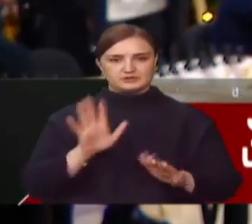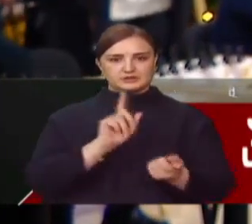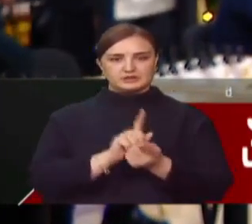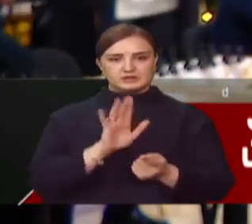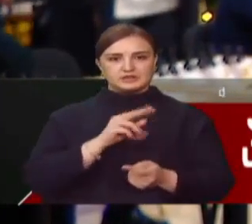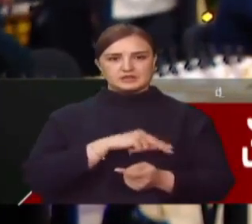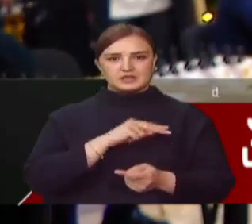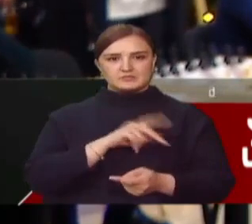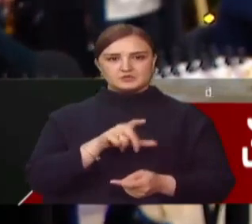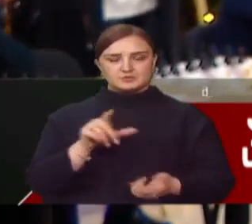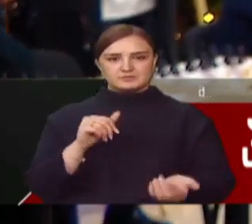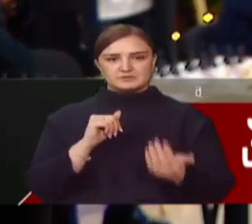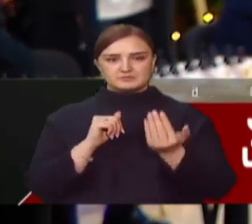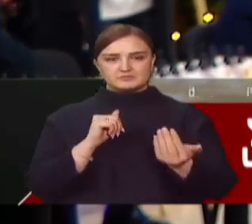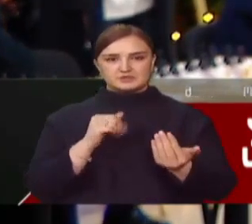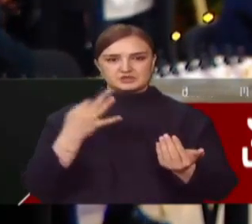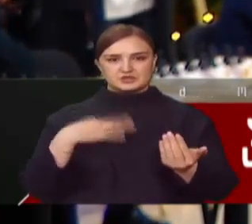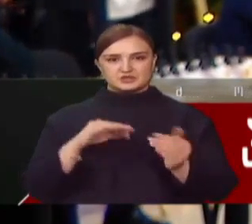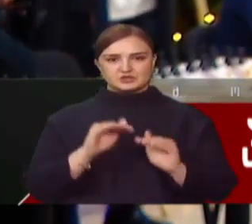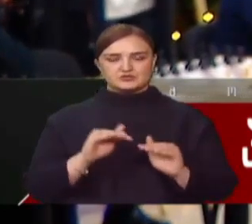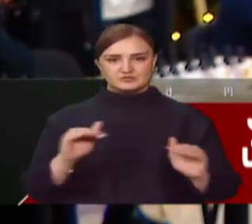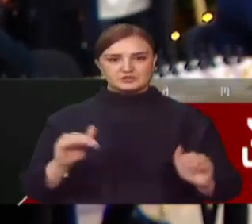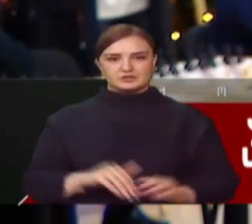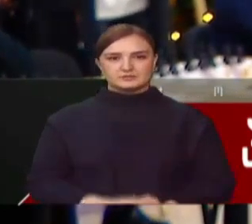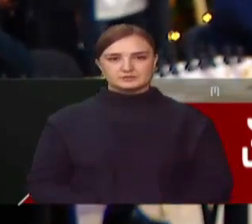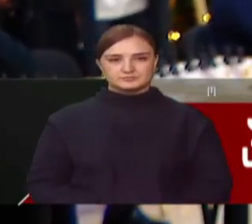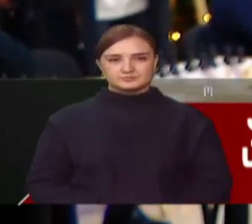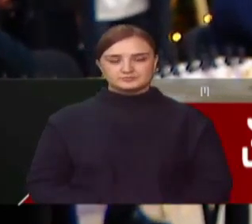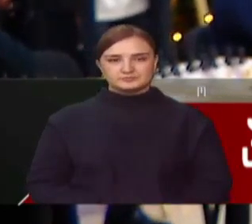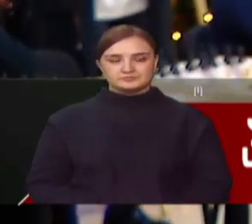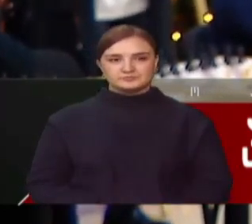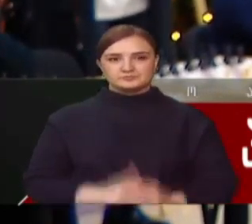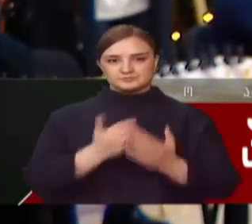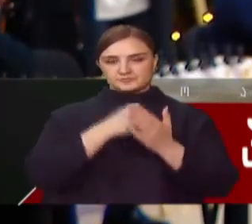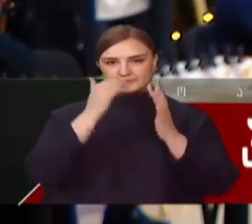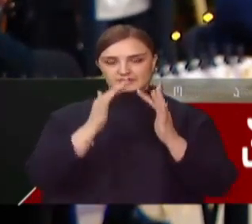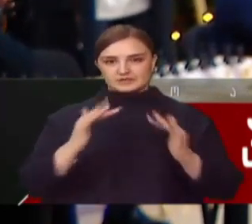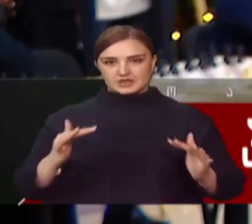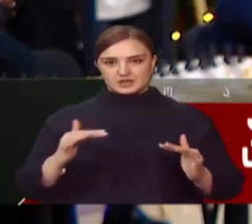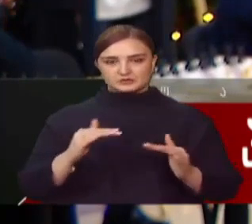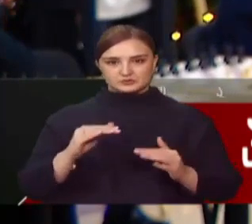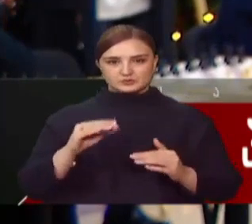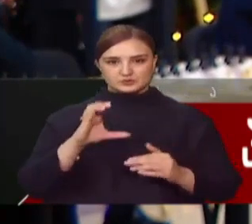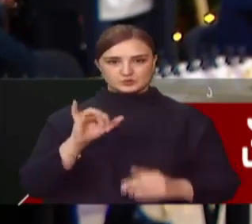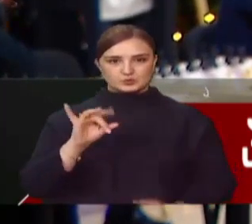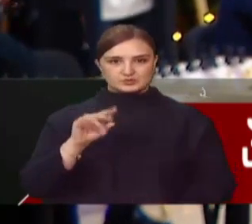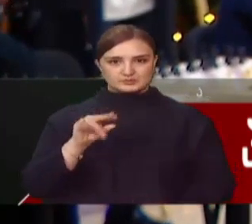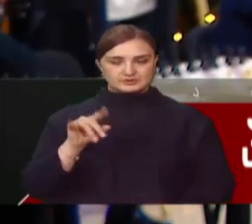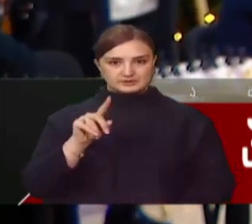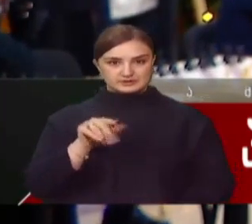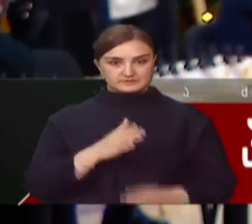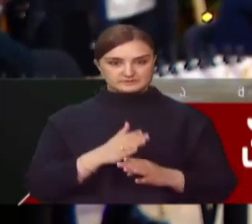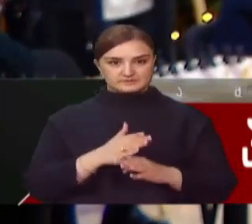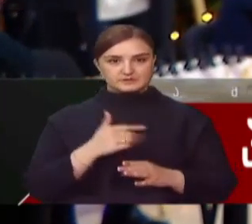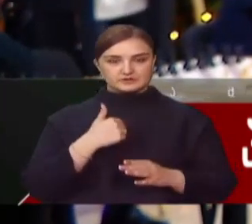არხის თანამშრომლებს და მის შვილებს, მათ შვილებს და ეს ერთგვარი საახალწლის სიურპრიზია ჩვენთვის. ჩვენც მივიღეთ ეს საჩუქარი და ჩვენი